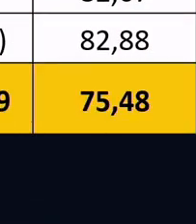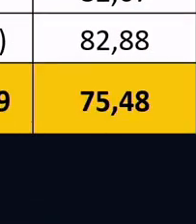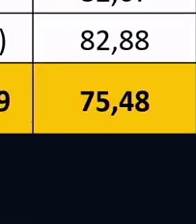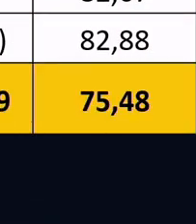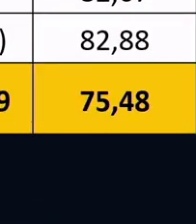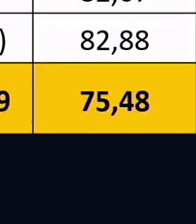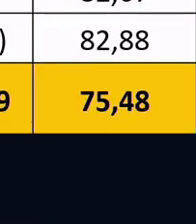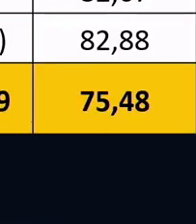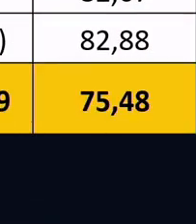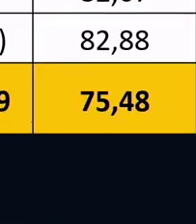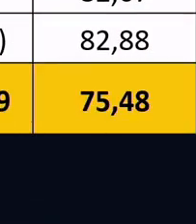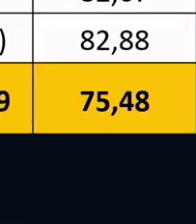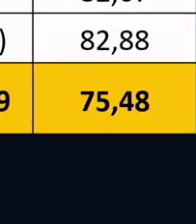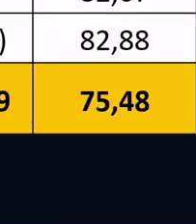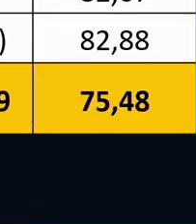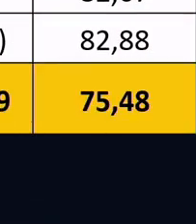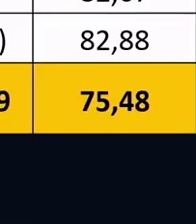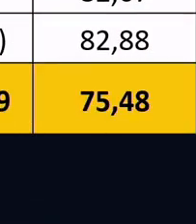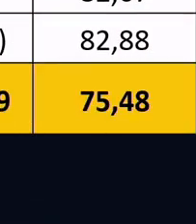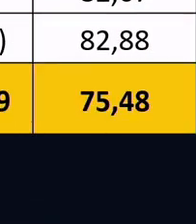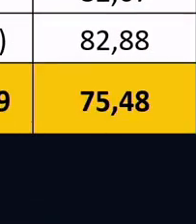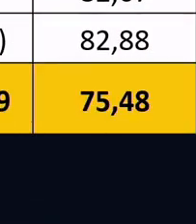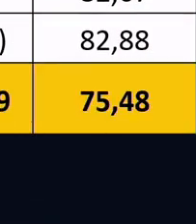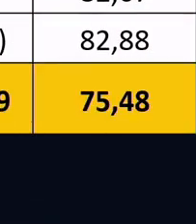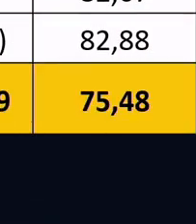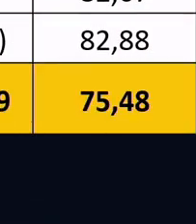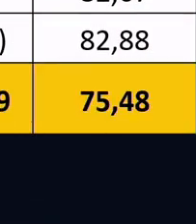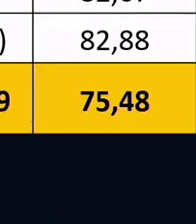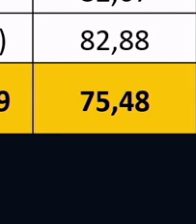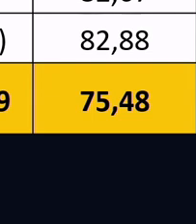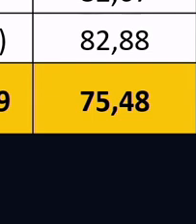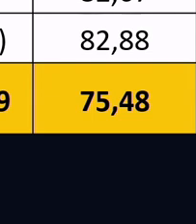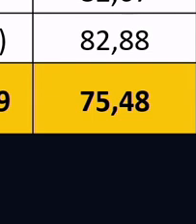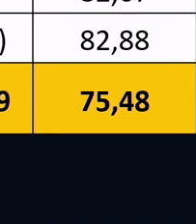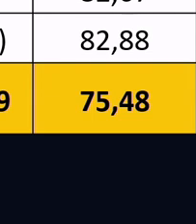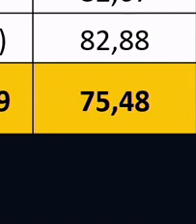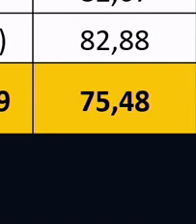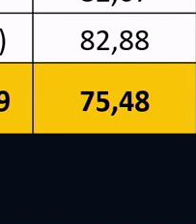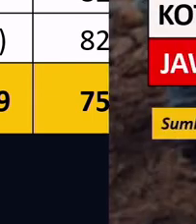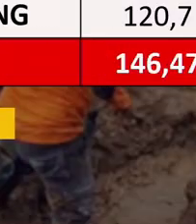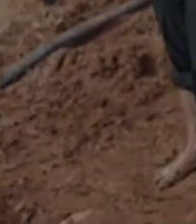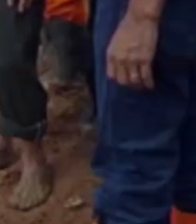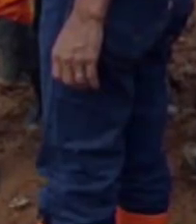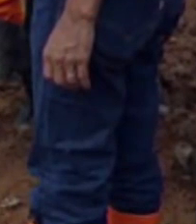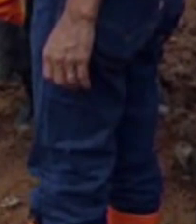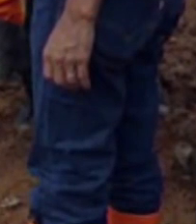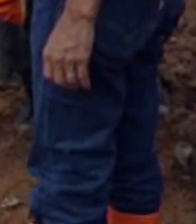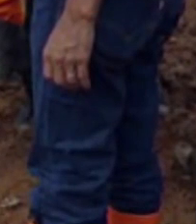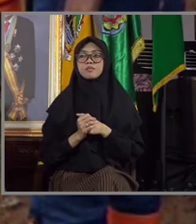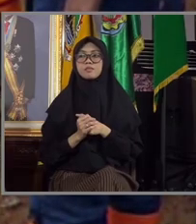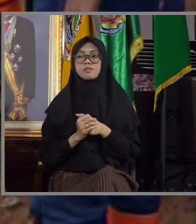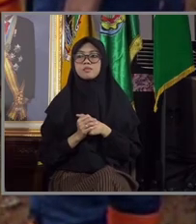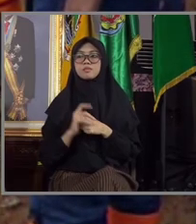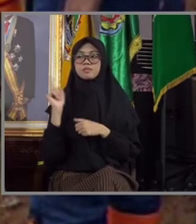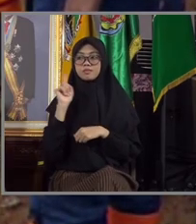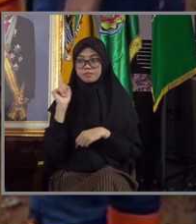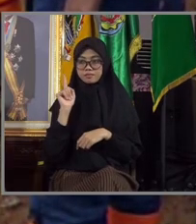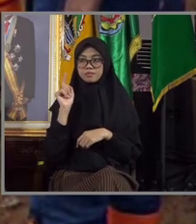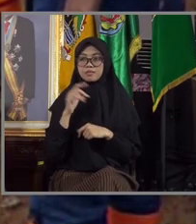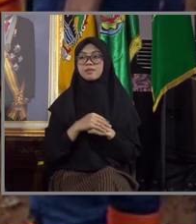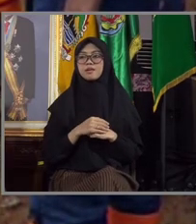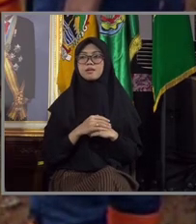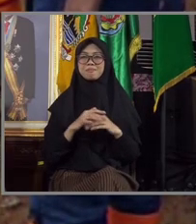Hai ini sasaran indikatornya lanjut saja IPM dan sebagainya baik pasti sudah punya next Hai nah